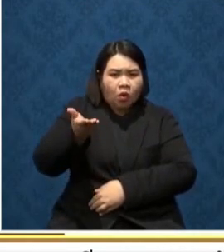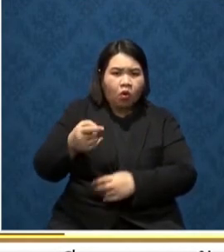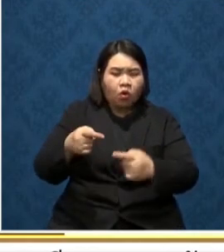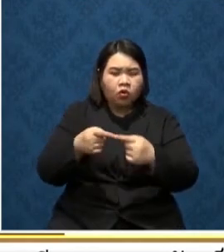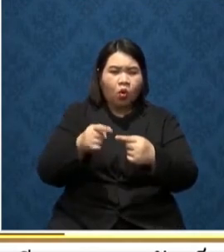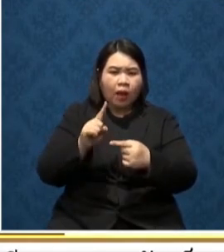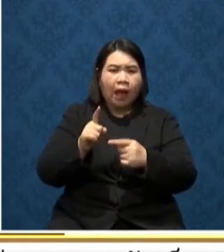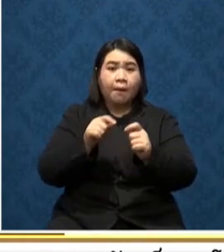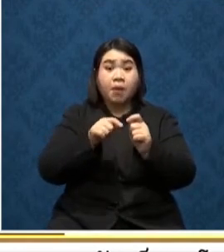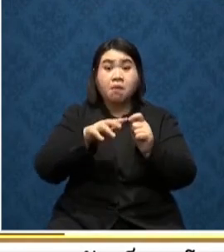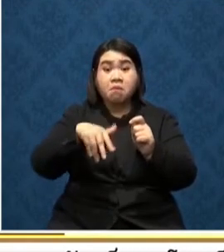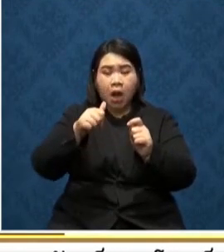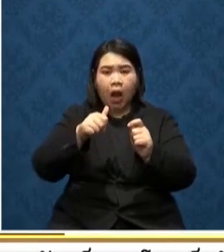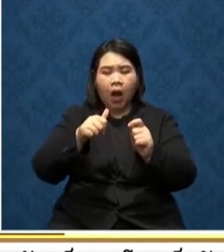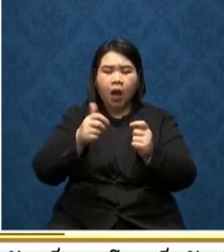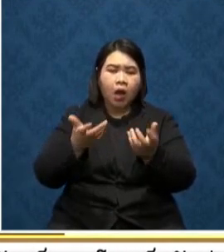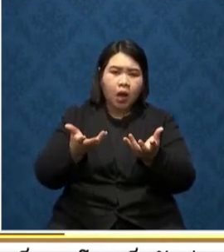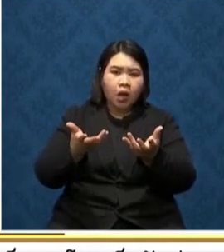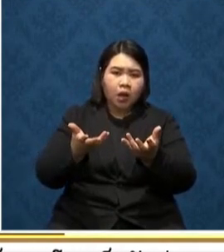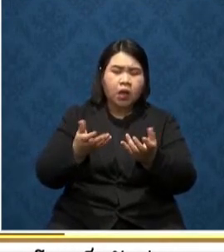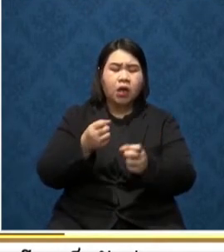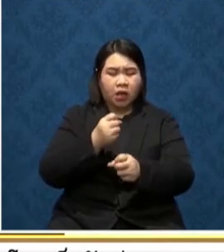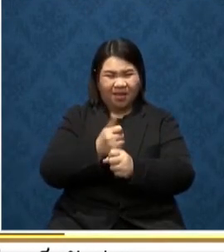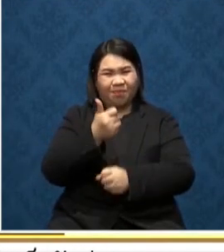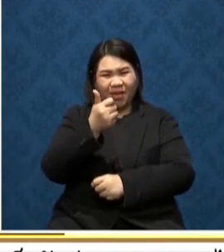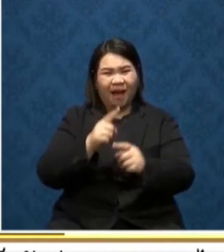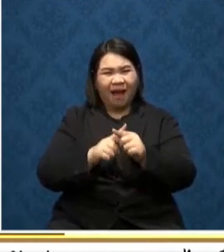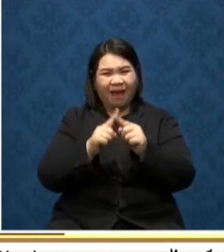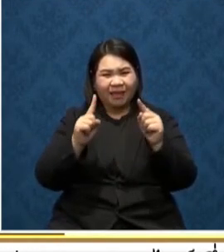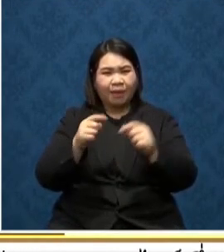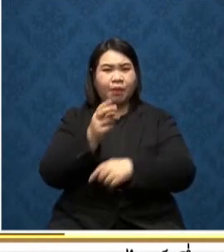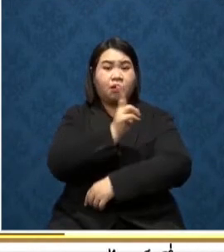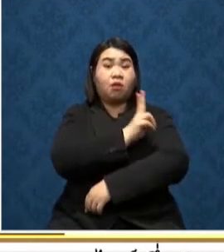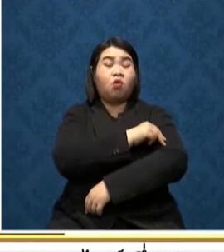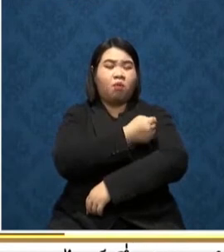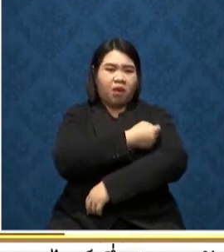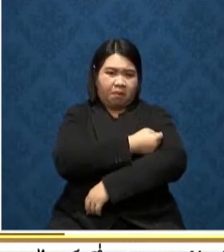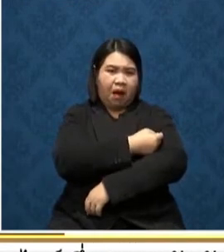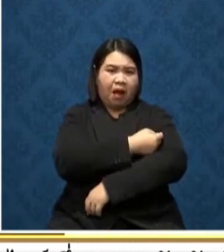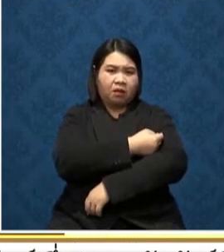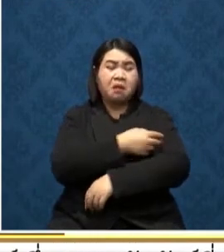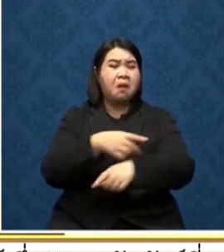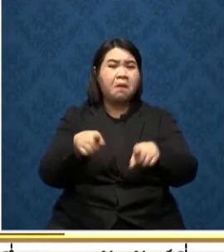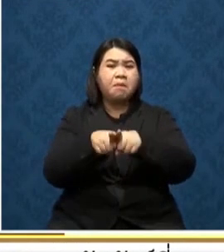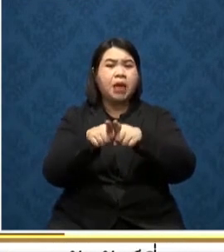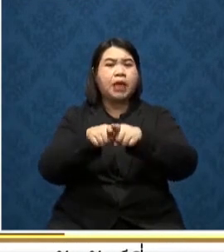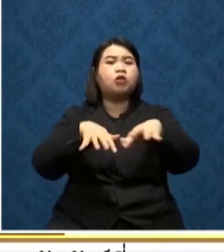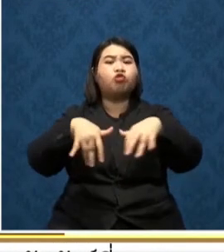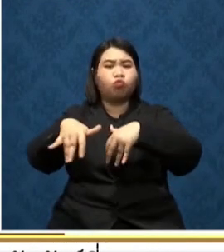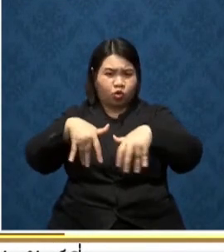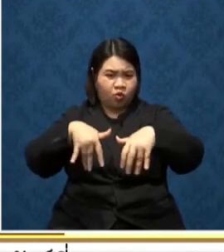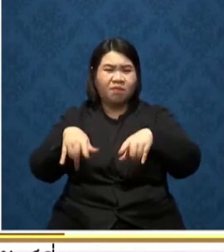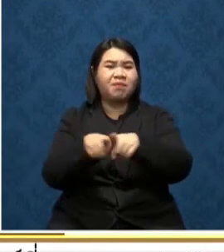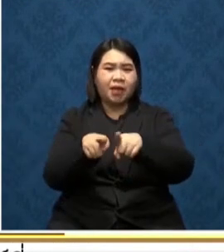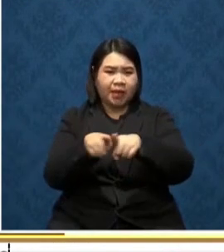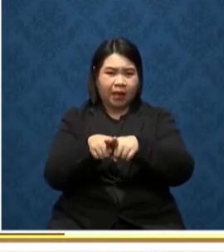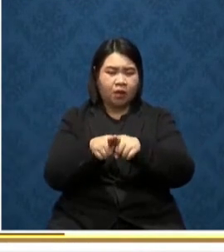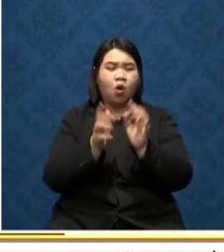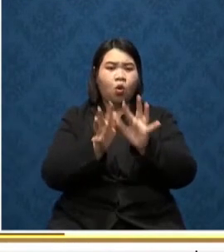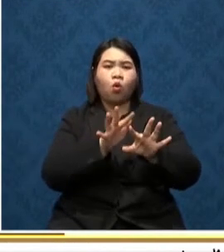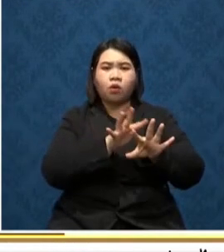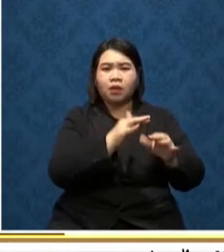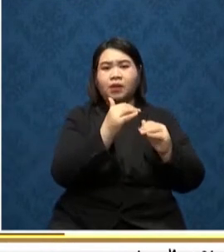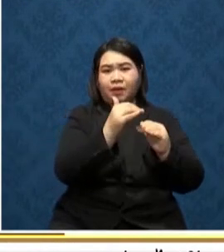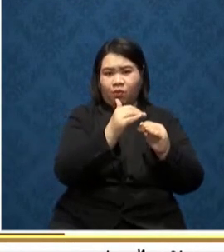มสงขาก็มยกระดับได้แต่มัคงเป็นโงพับาลประเภ Stadium กับโรงพัชุมชนเป็การให้บริการ